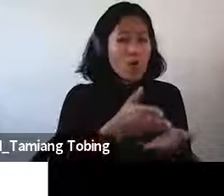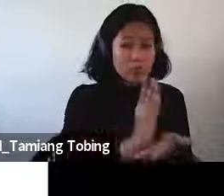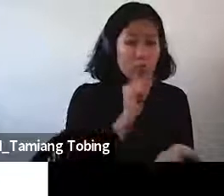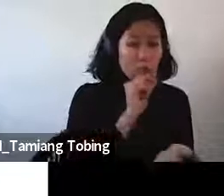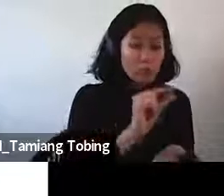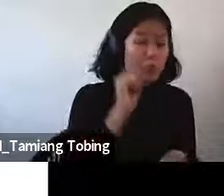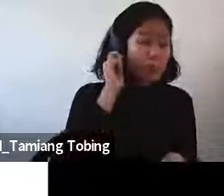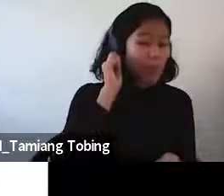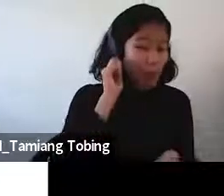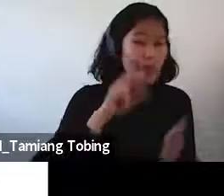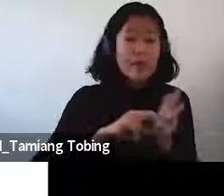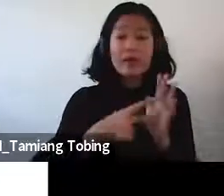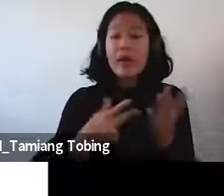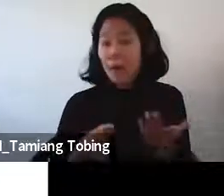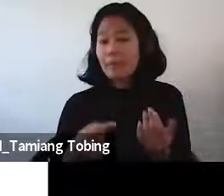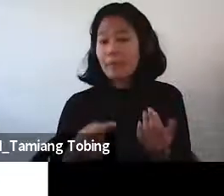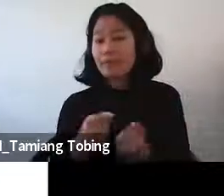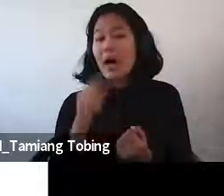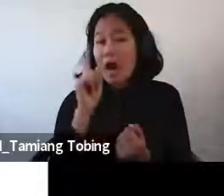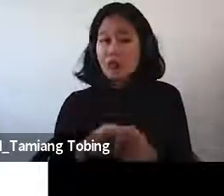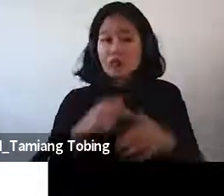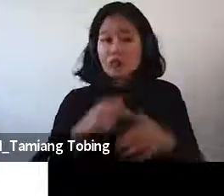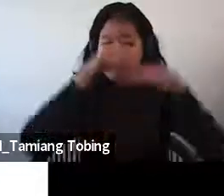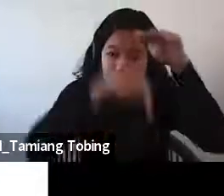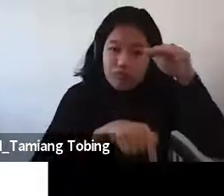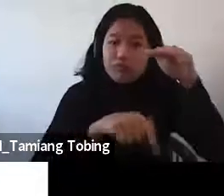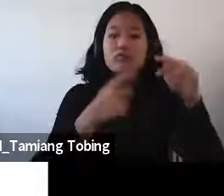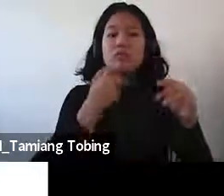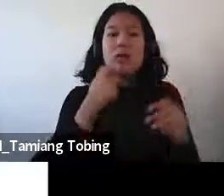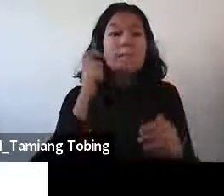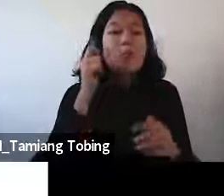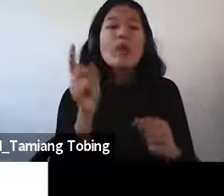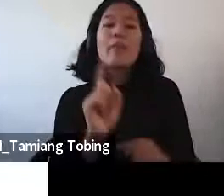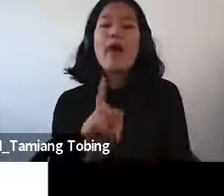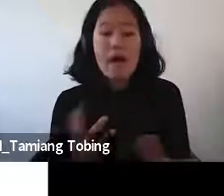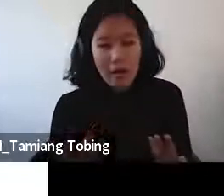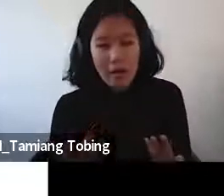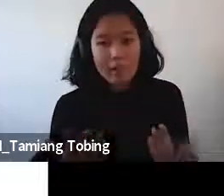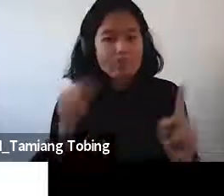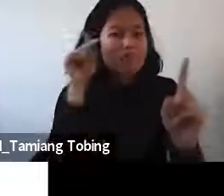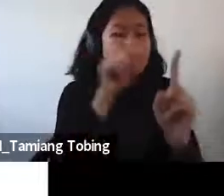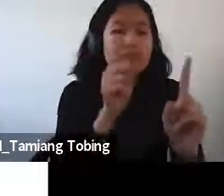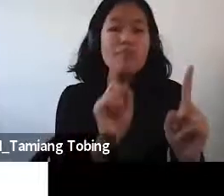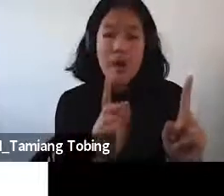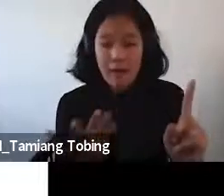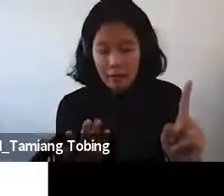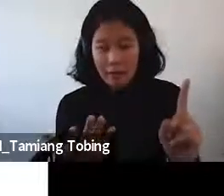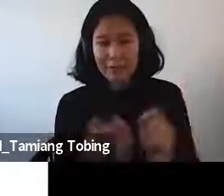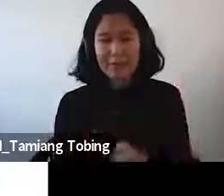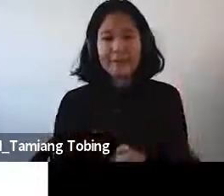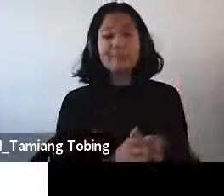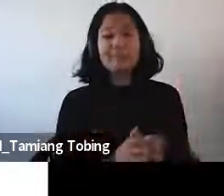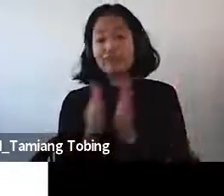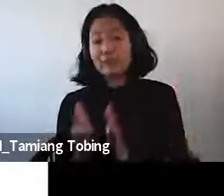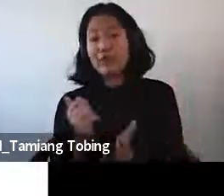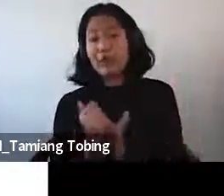perempuan, sebaiknya kita secara spesifik berbicara tentang perempuan yang mana. Gitu. Sekalipun demikian, banyak hal